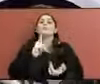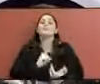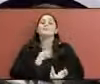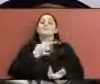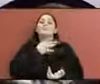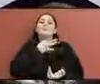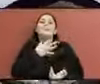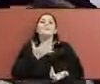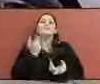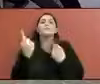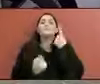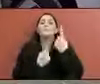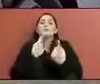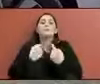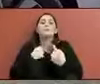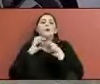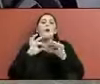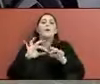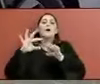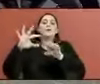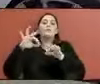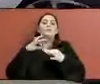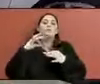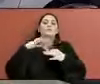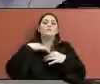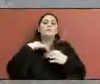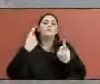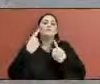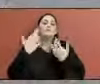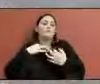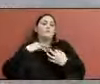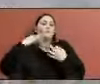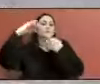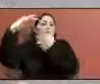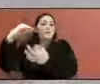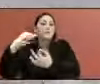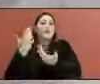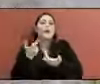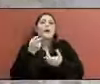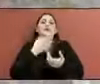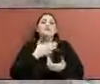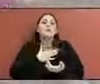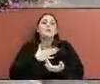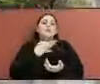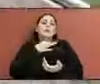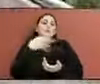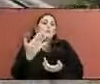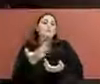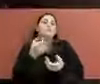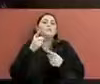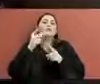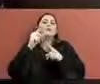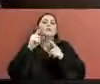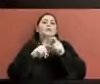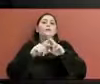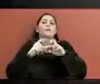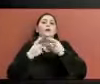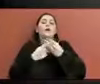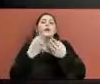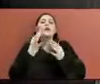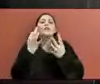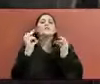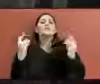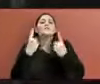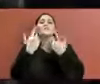köprü olup hemen ilettiğimizde sağ olsun idaremiz bu noktada hiçbir